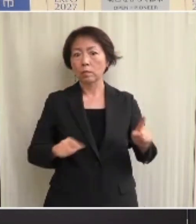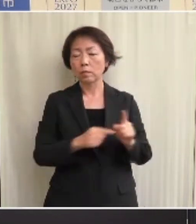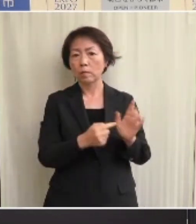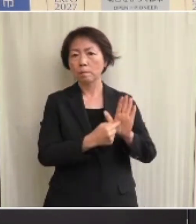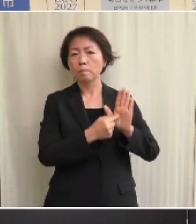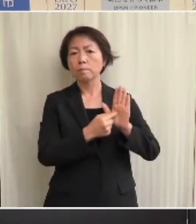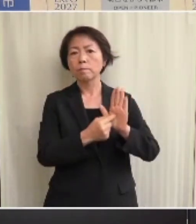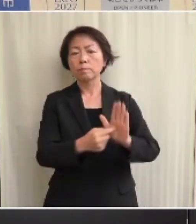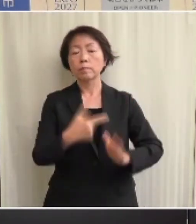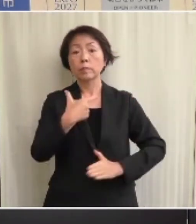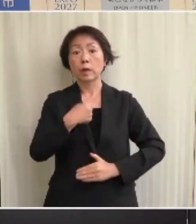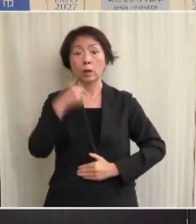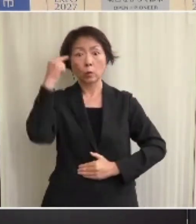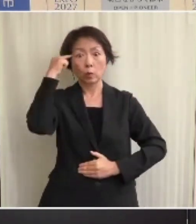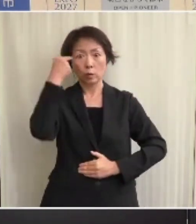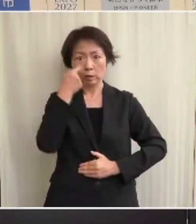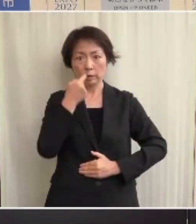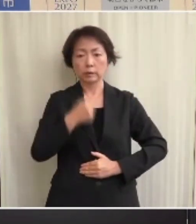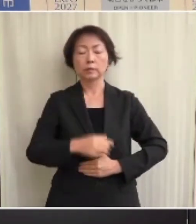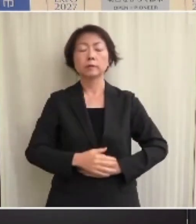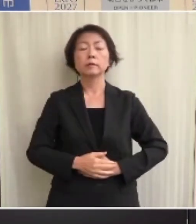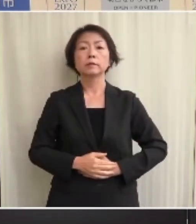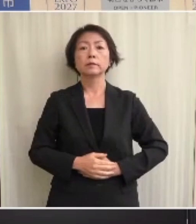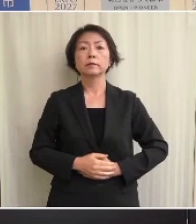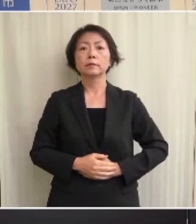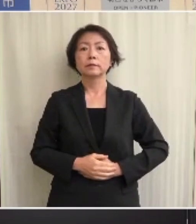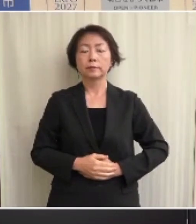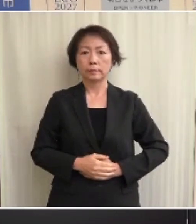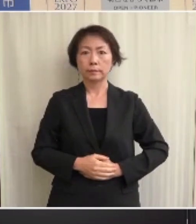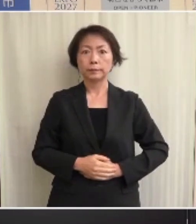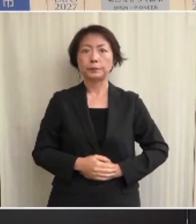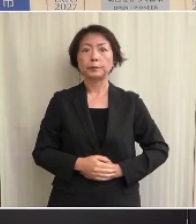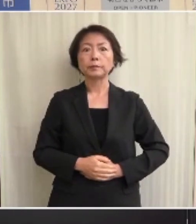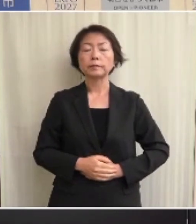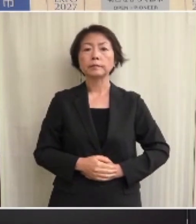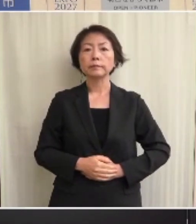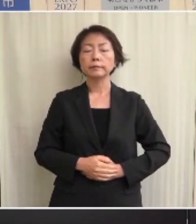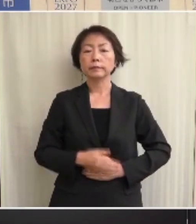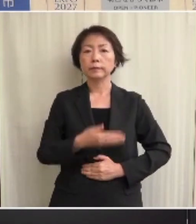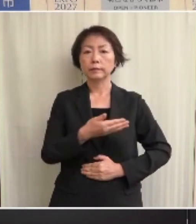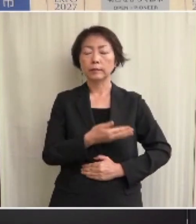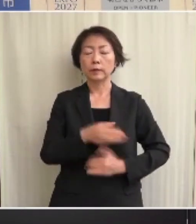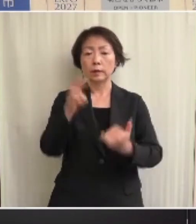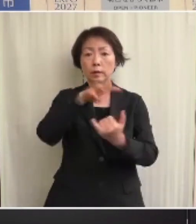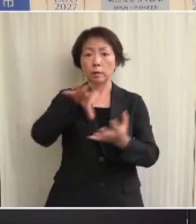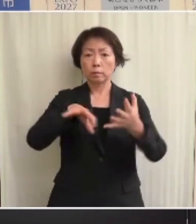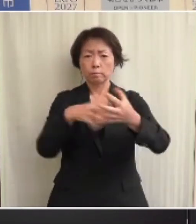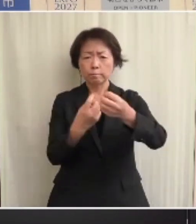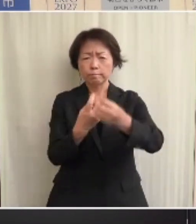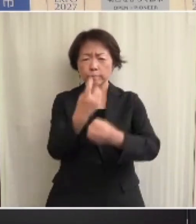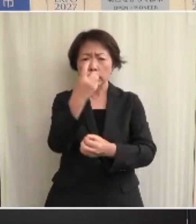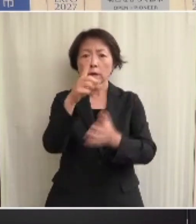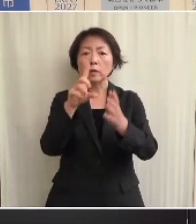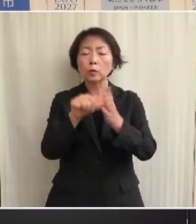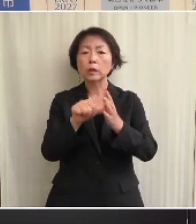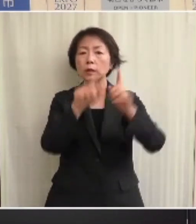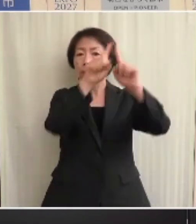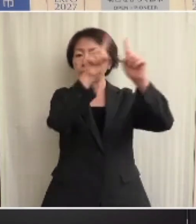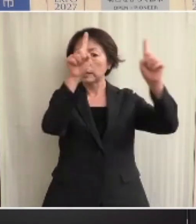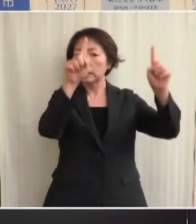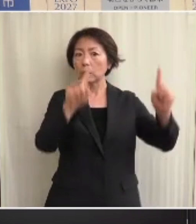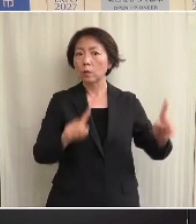えております。はい。またこれ最後のスライドですが、災害時こういったサイネージを使